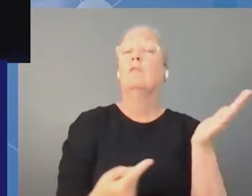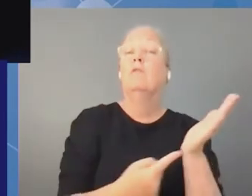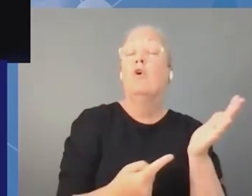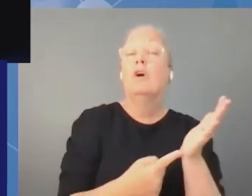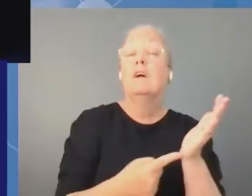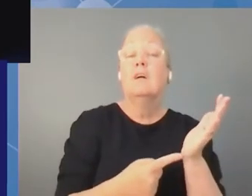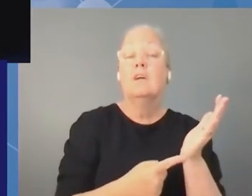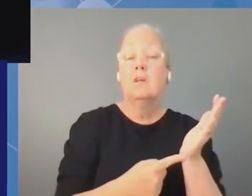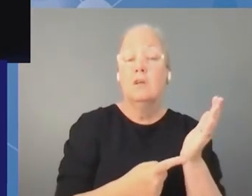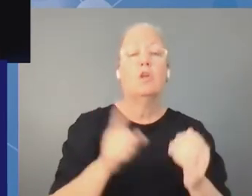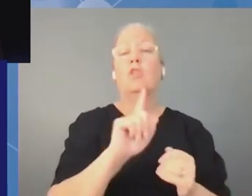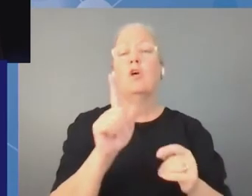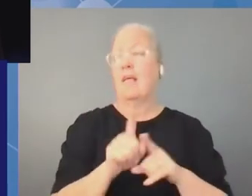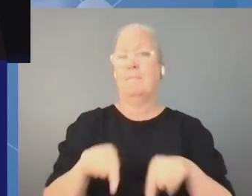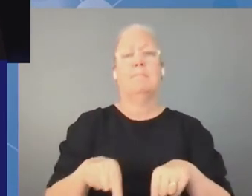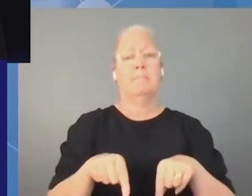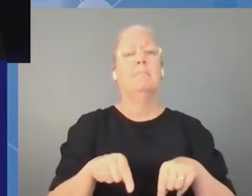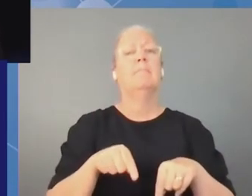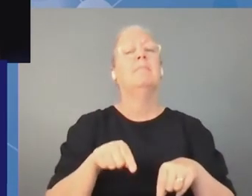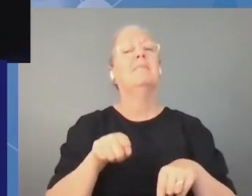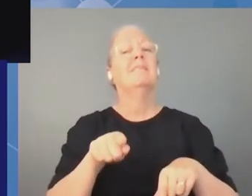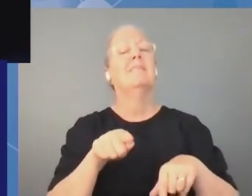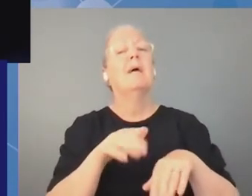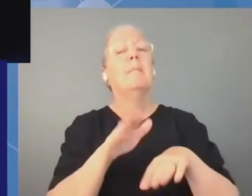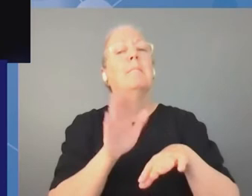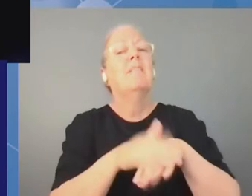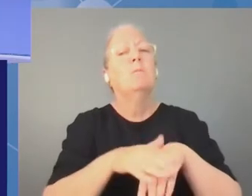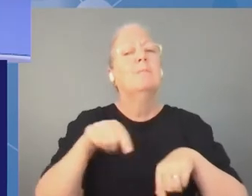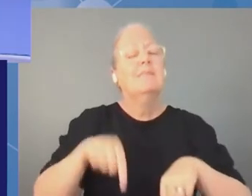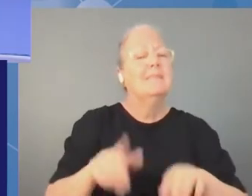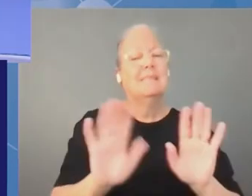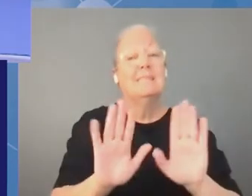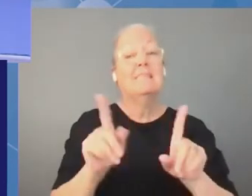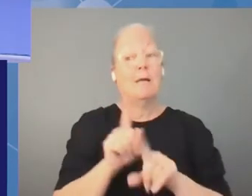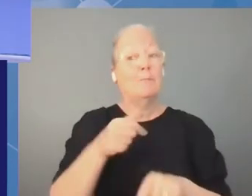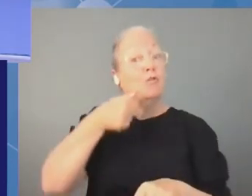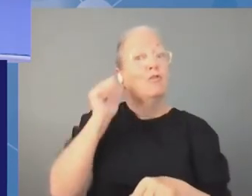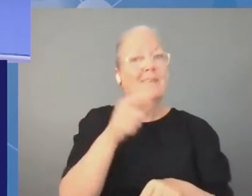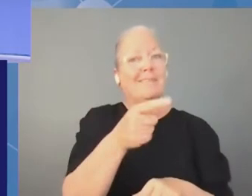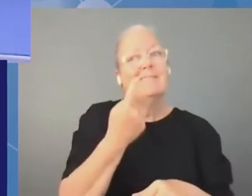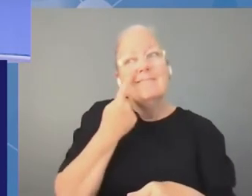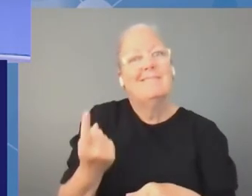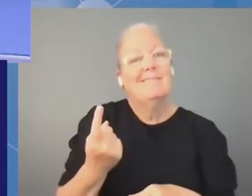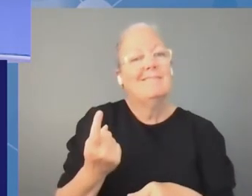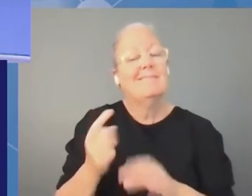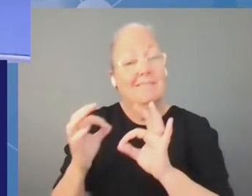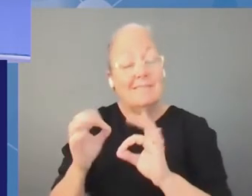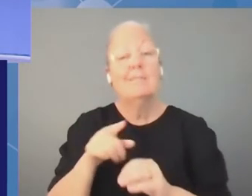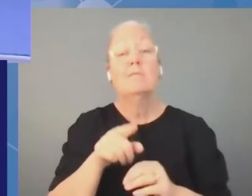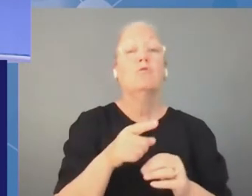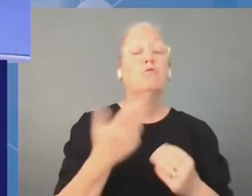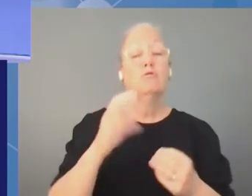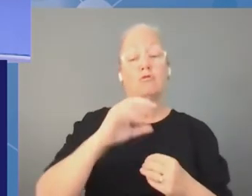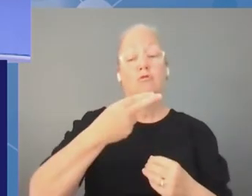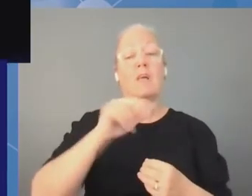参与，很难对我个人的吧，我也虽然我人在这里的吧，很难拿到麦克风说明我在这里